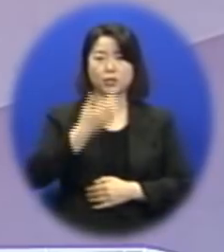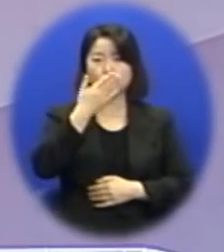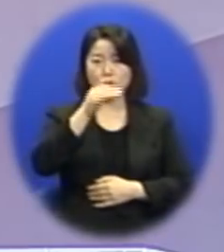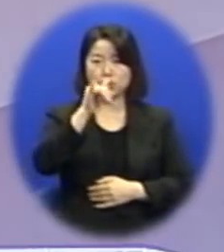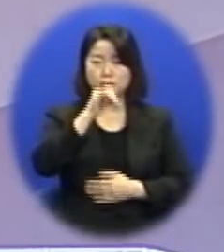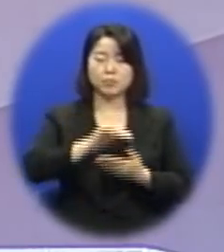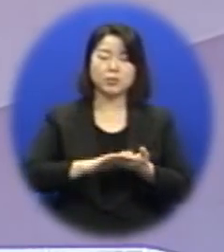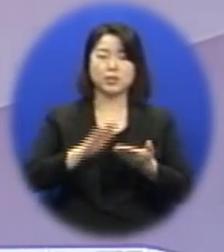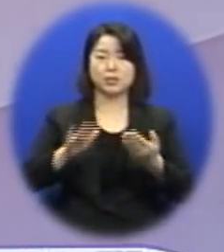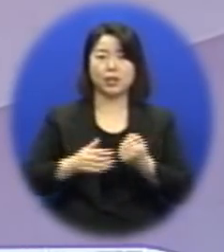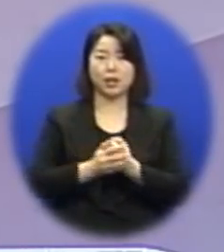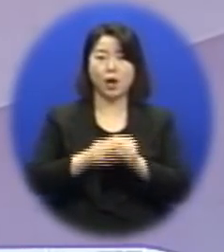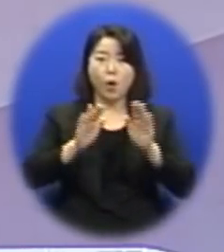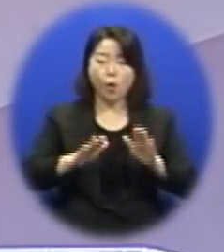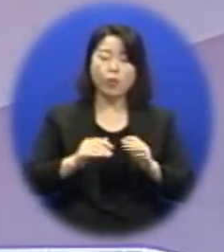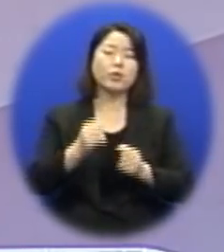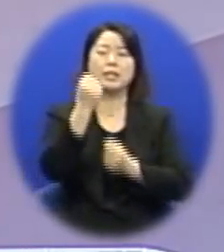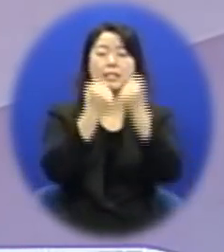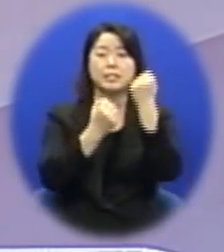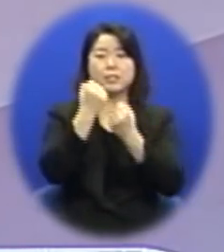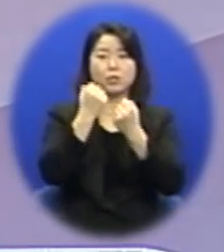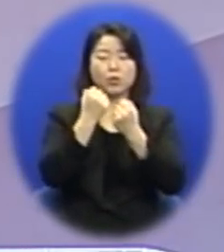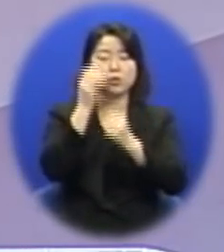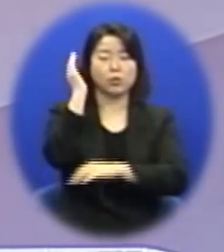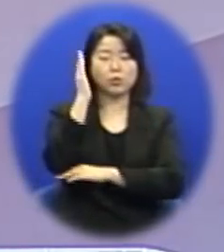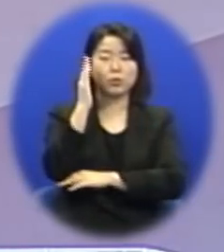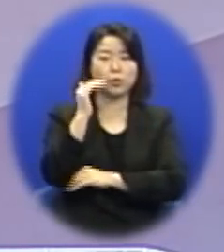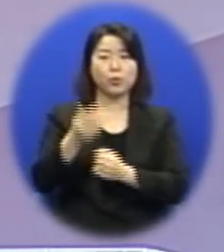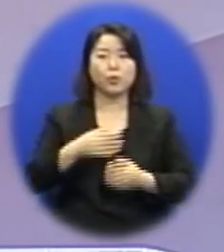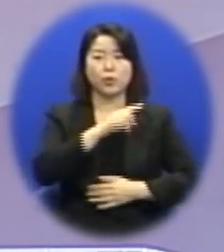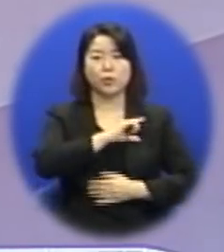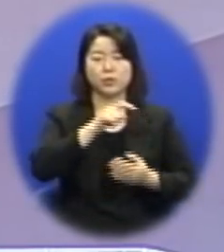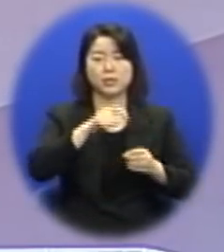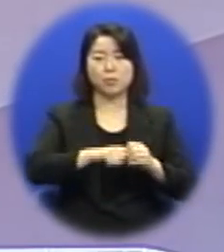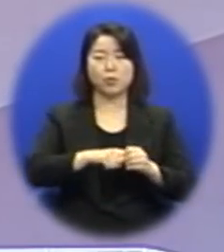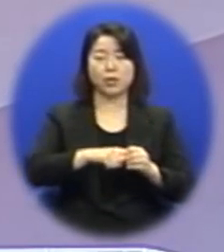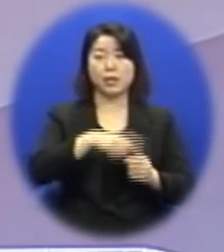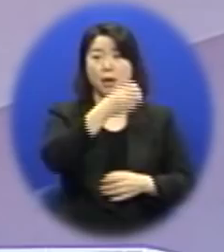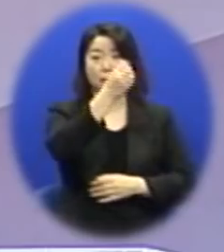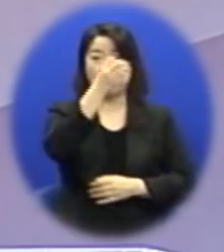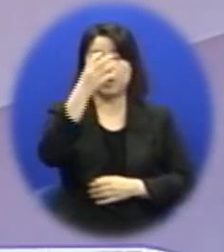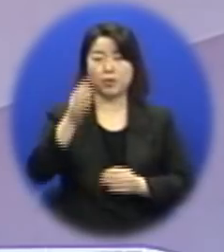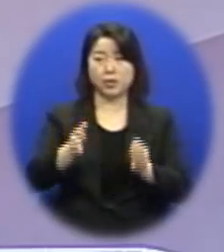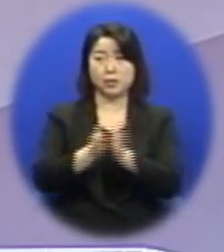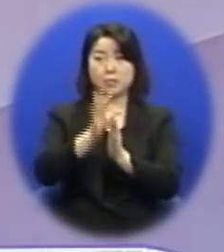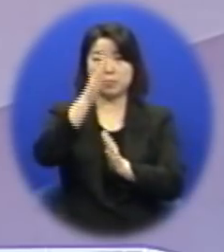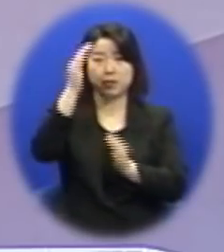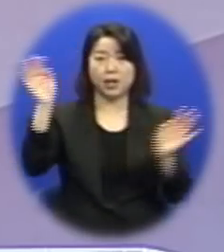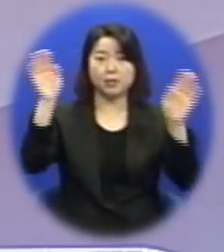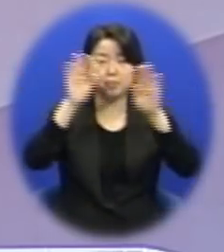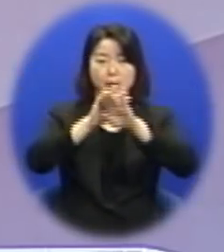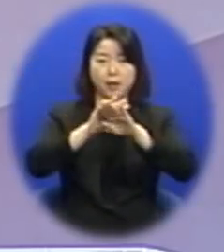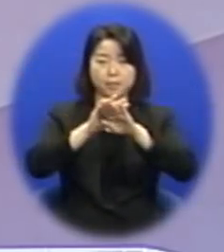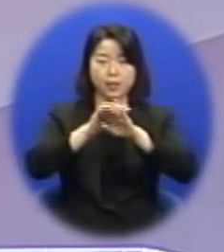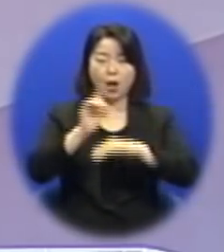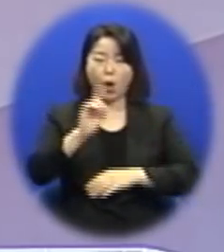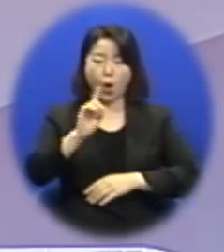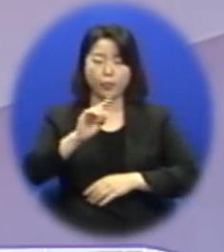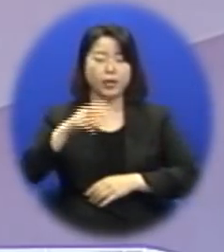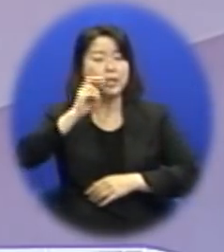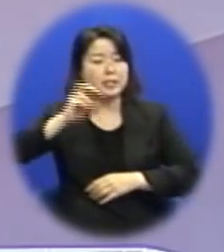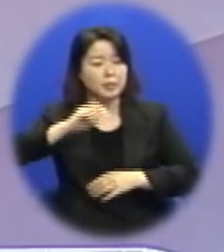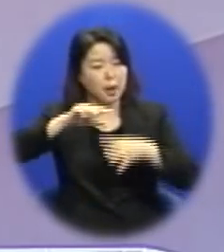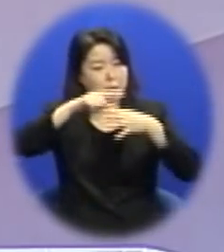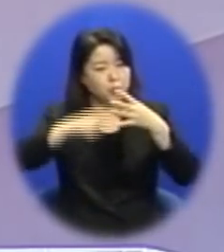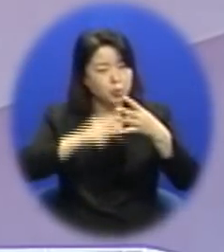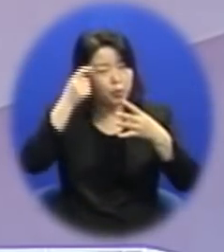됩니다 오늘 설교 제목이 별이 빛나는 밤에 무슨 심야 음악 프로그램입니까 그렇습니다